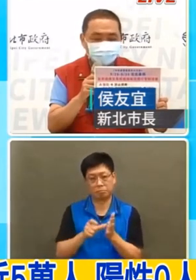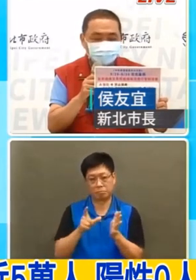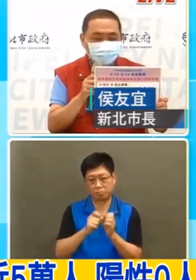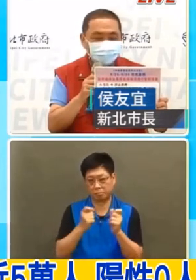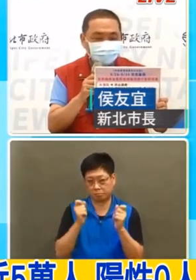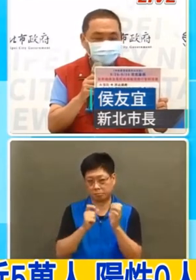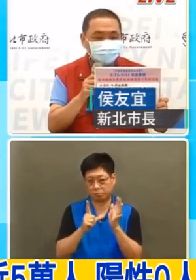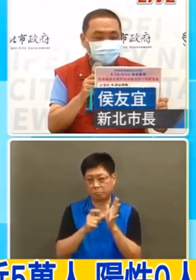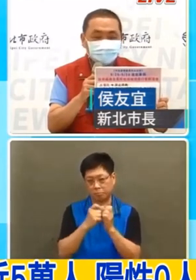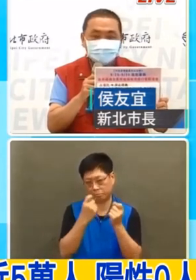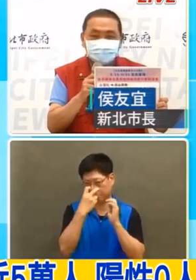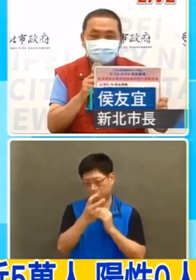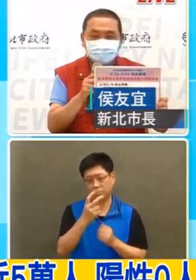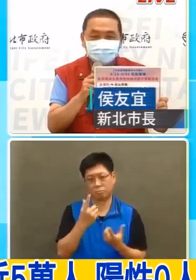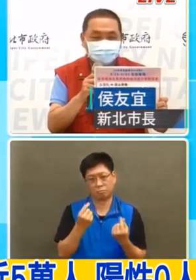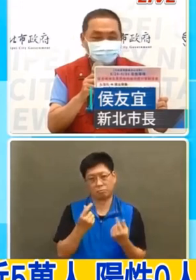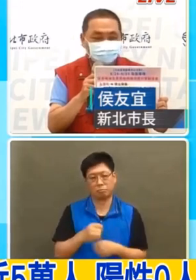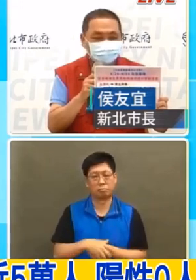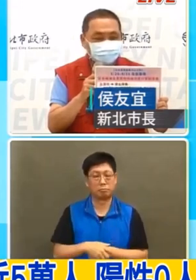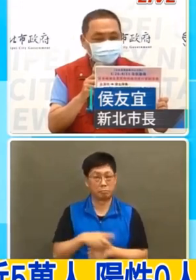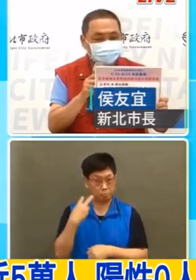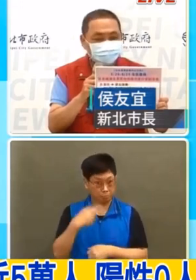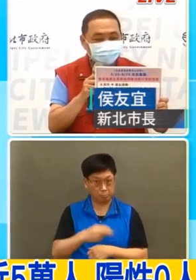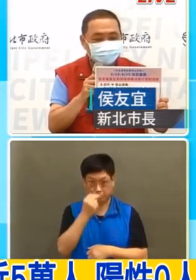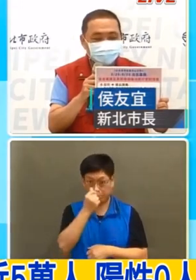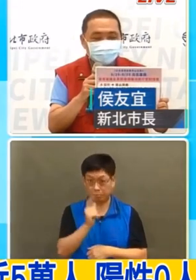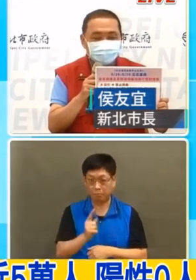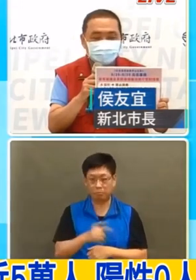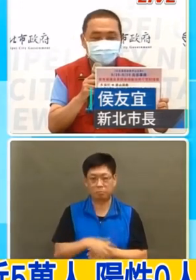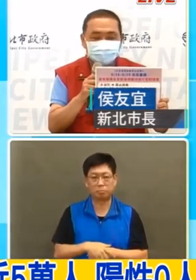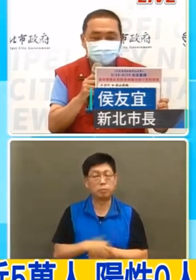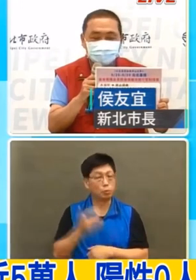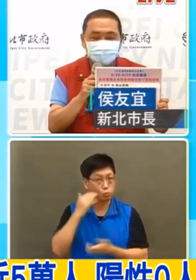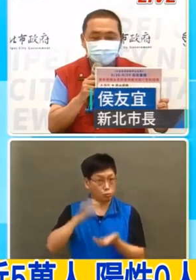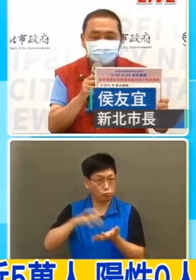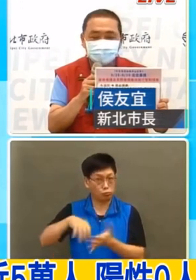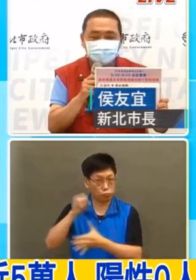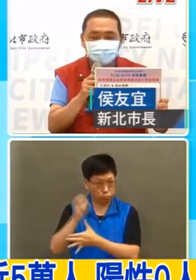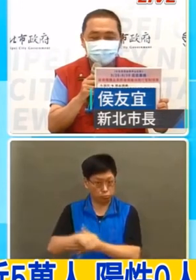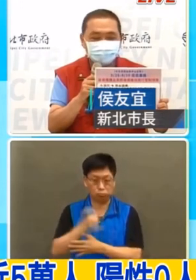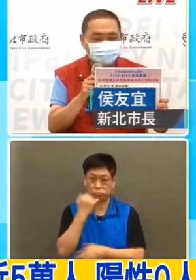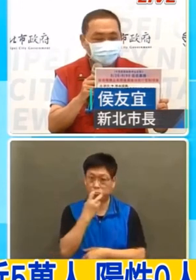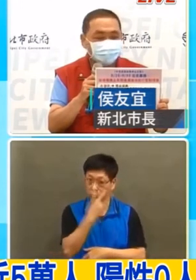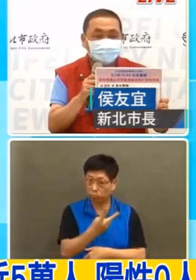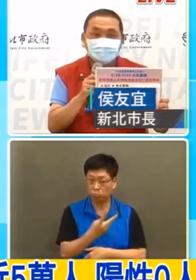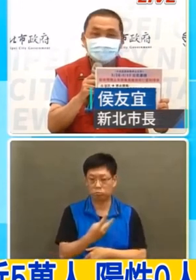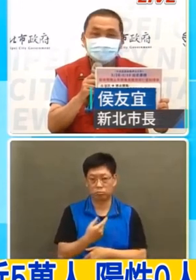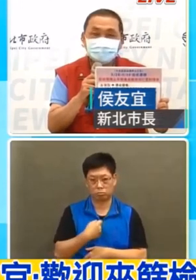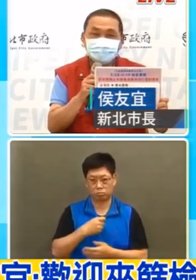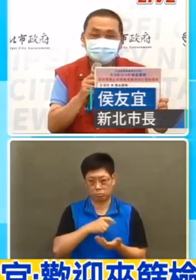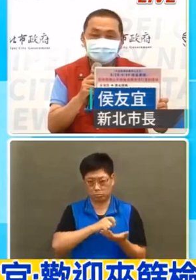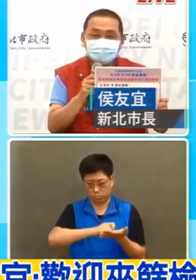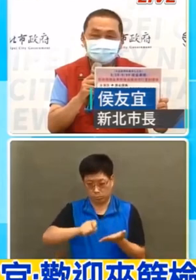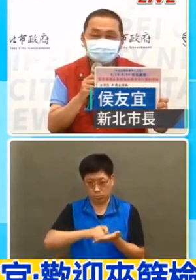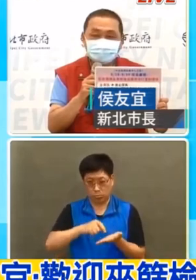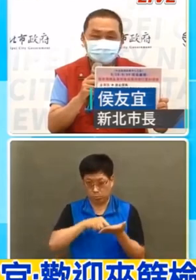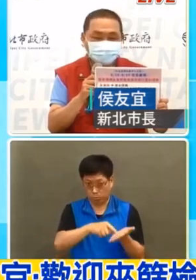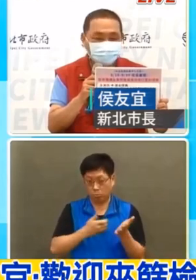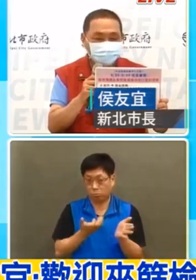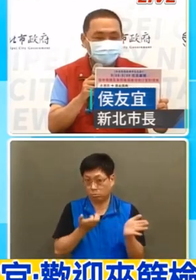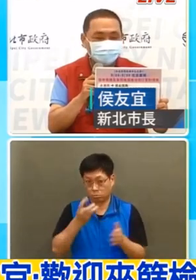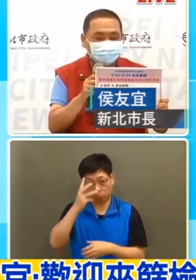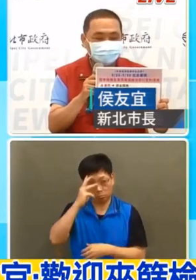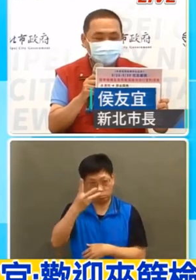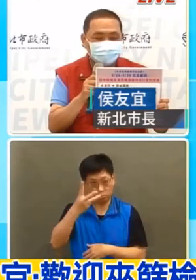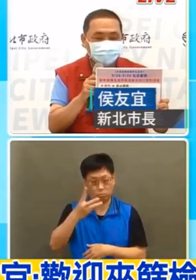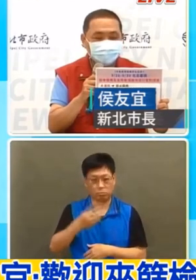访客的探视。那有例外的情形是经医院同意可探病，要出具探视前